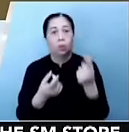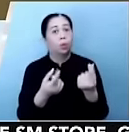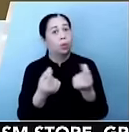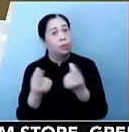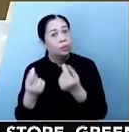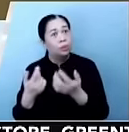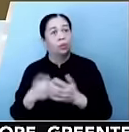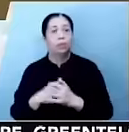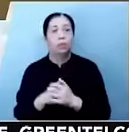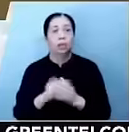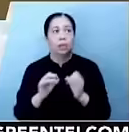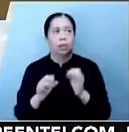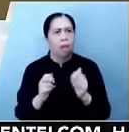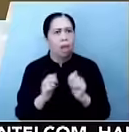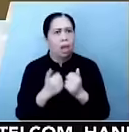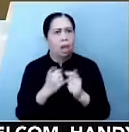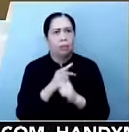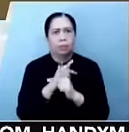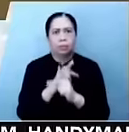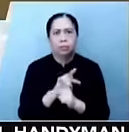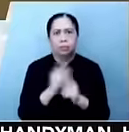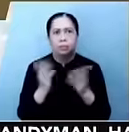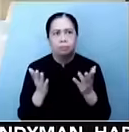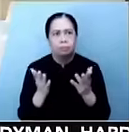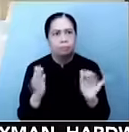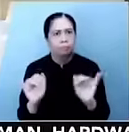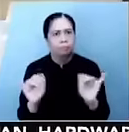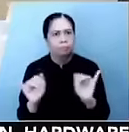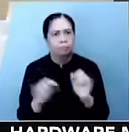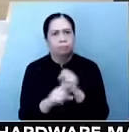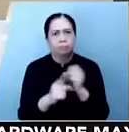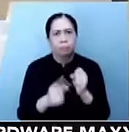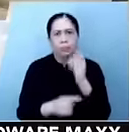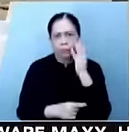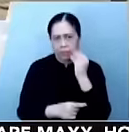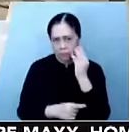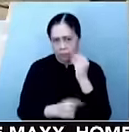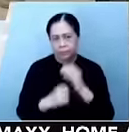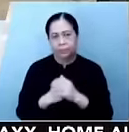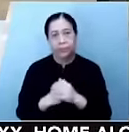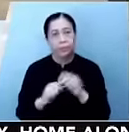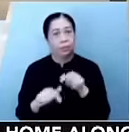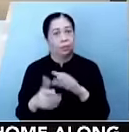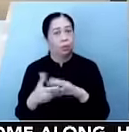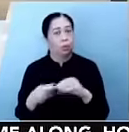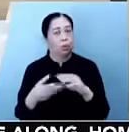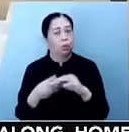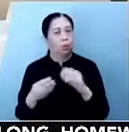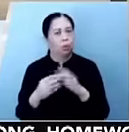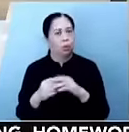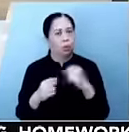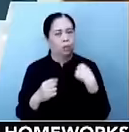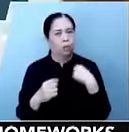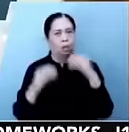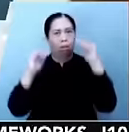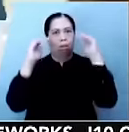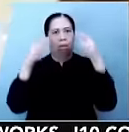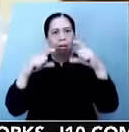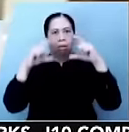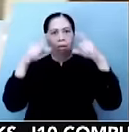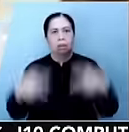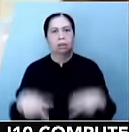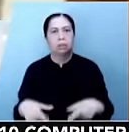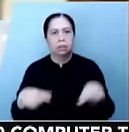kung paano natin mape-prevent yung mga ganitong klaseng situations. Sa kwento, aabutan ng lockdown sa ospital sina